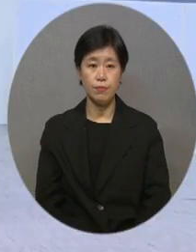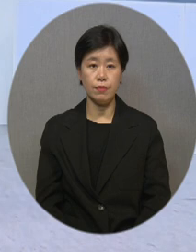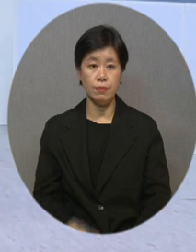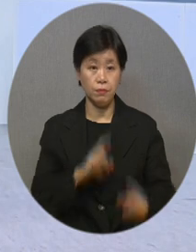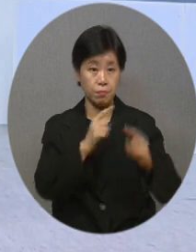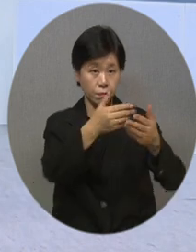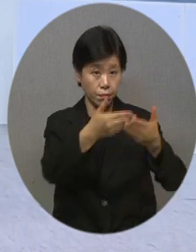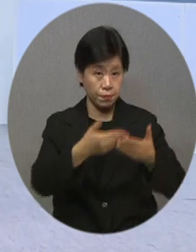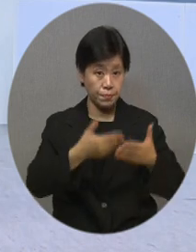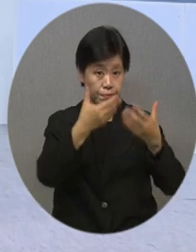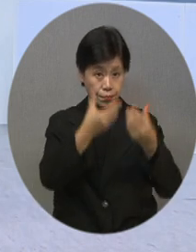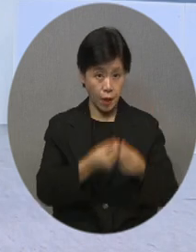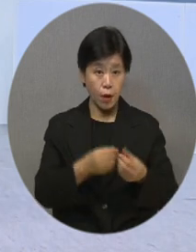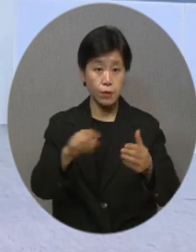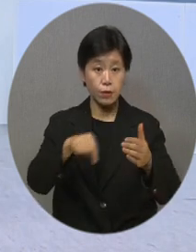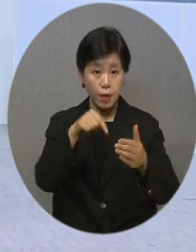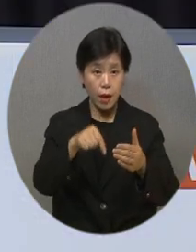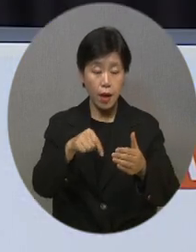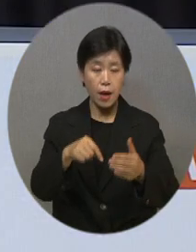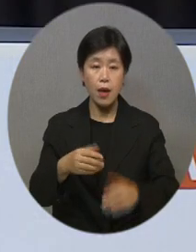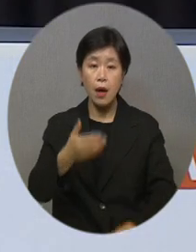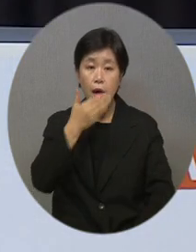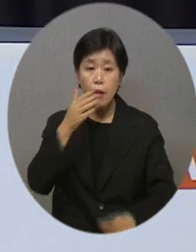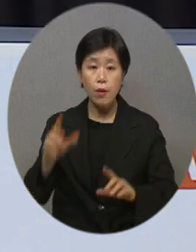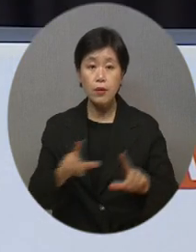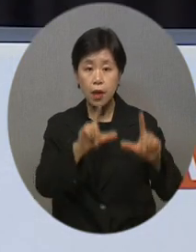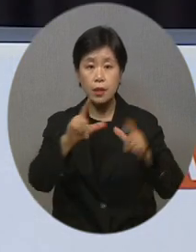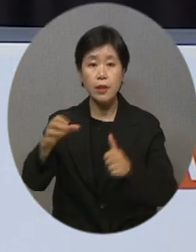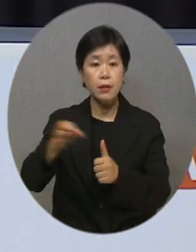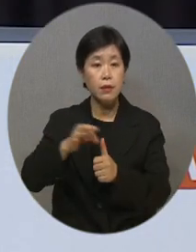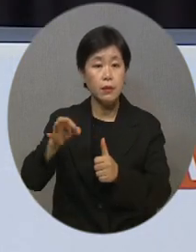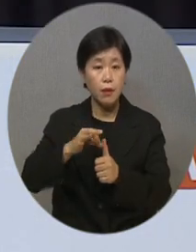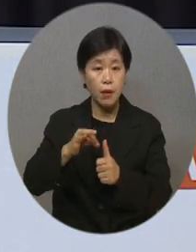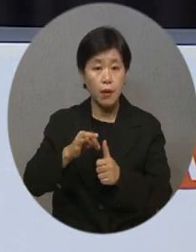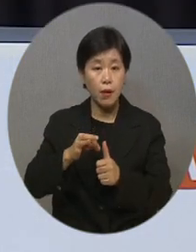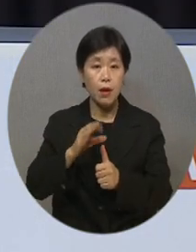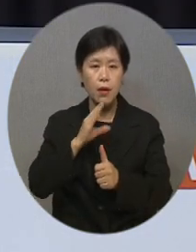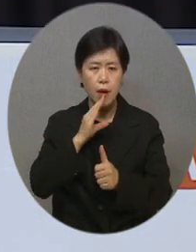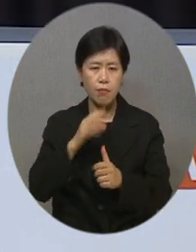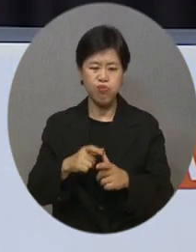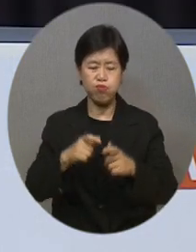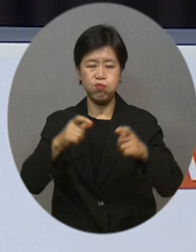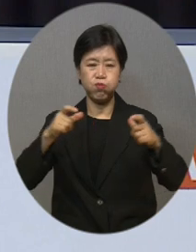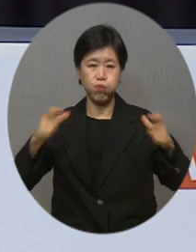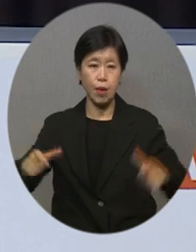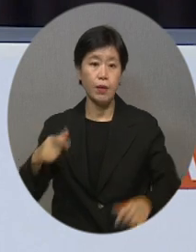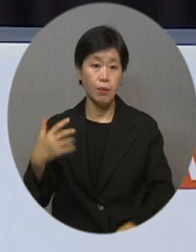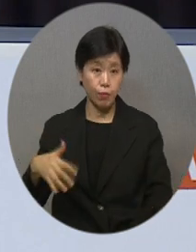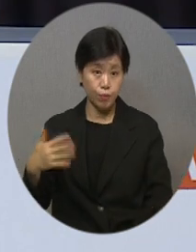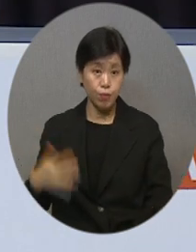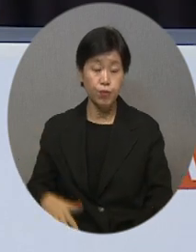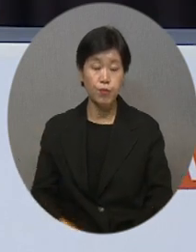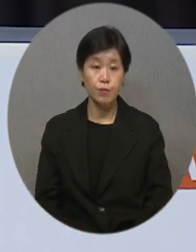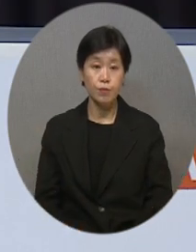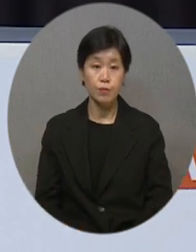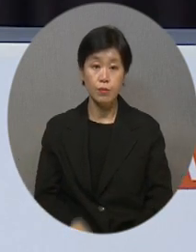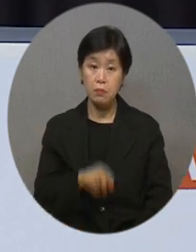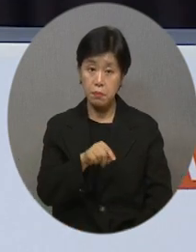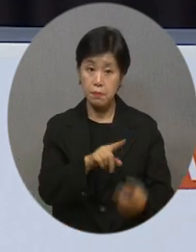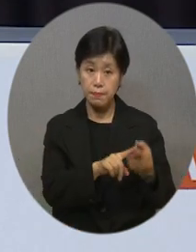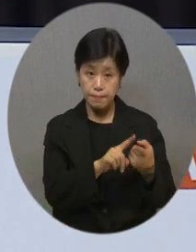말씀하신 내용 중 생계급여가 역대 최대로 늘어났습니다. 예, 예. 생계급여에